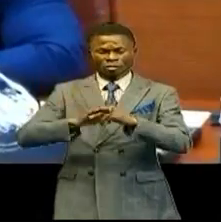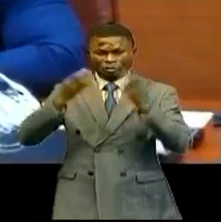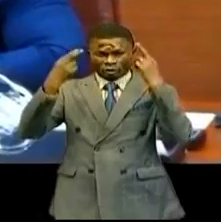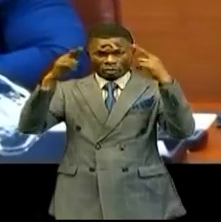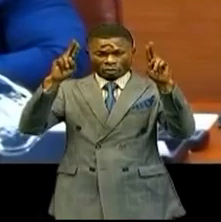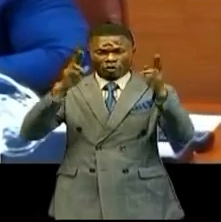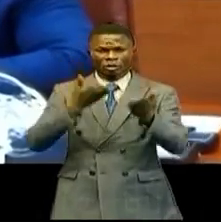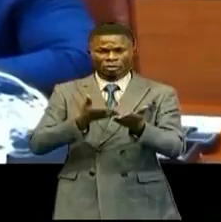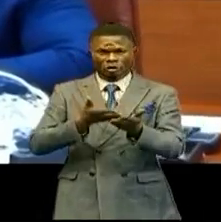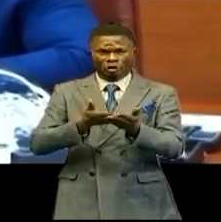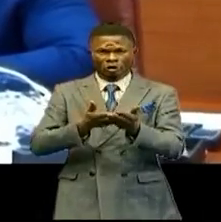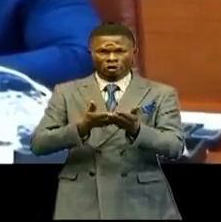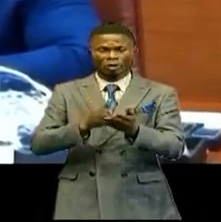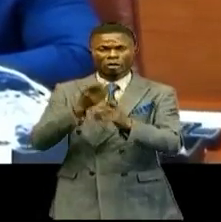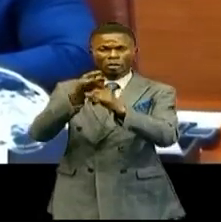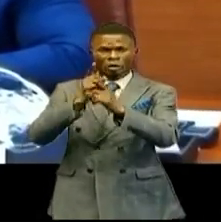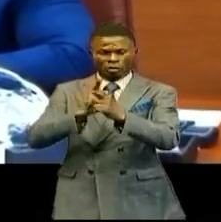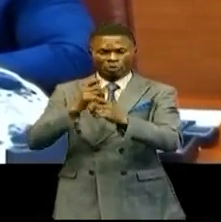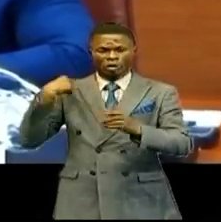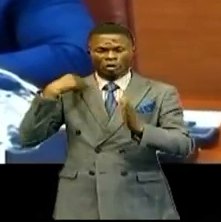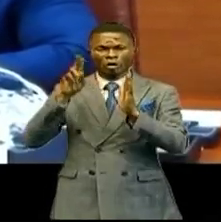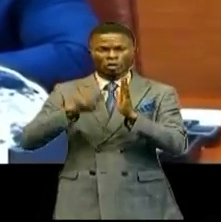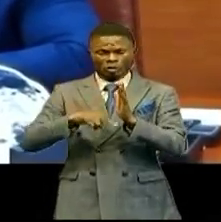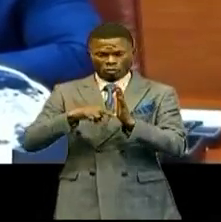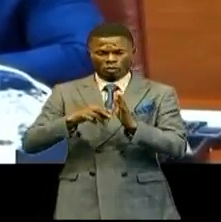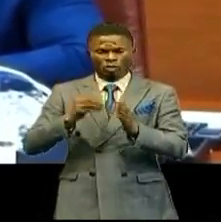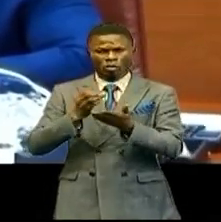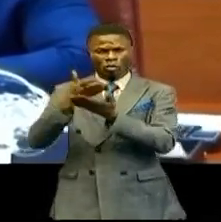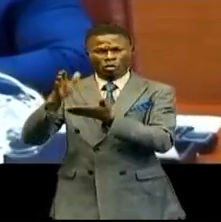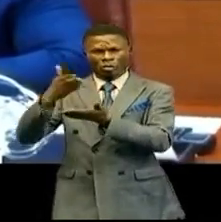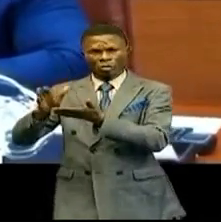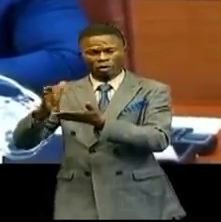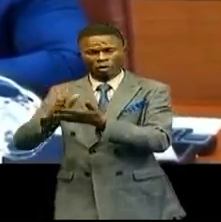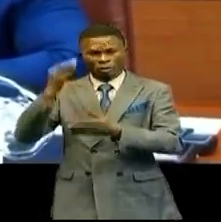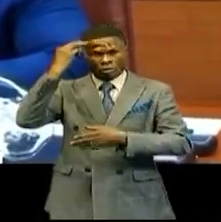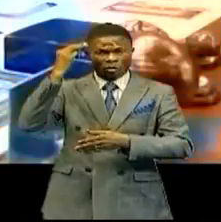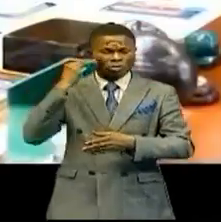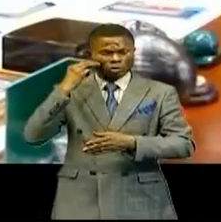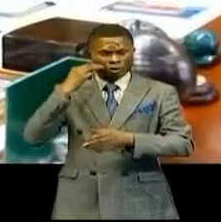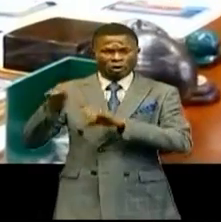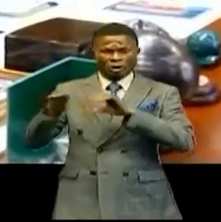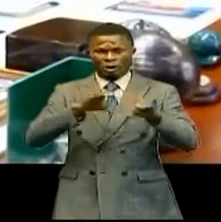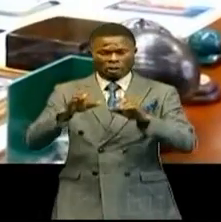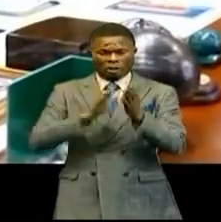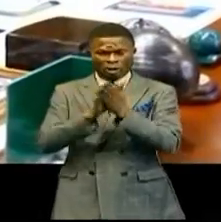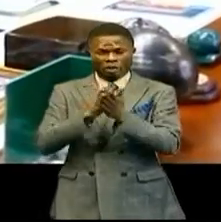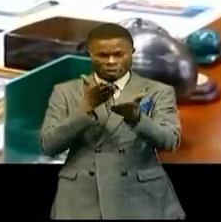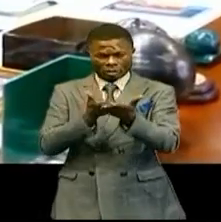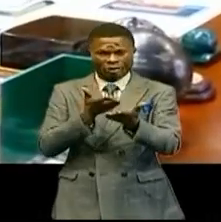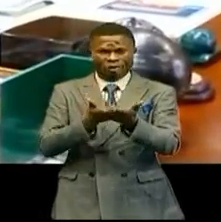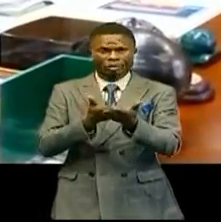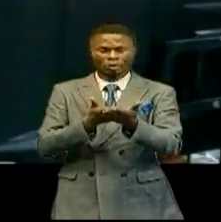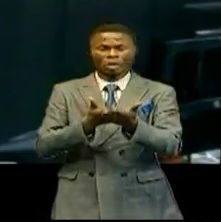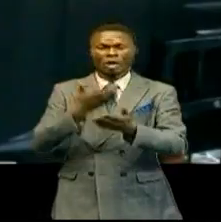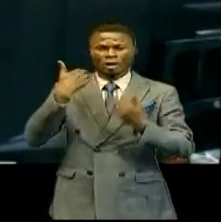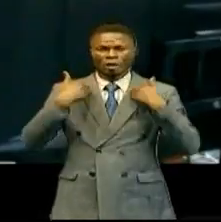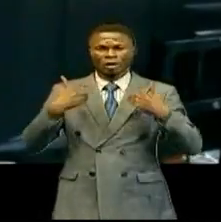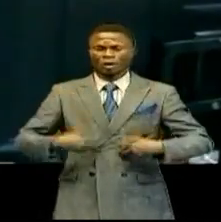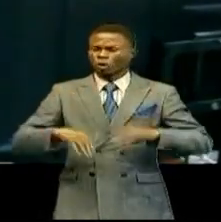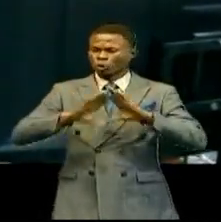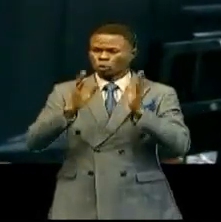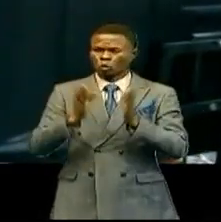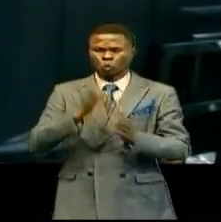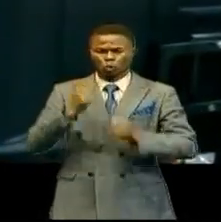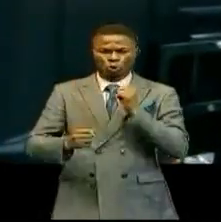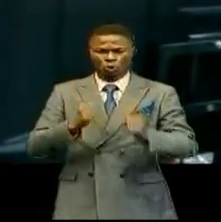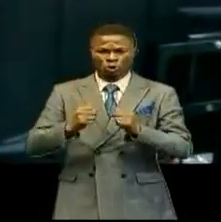objectif requiert que le gouvernement déploie, au travers de ministères sectoriels concernés, toutes les énergies